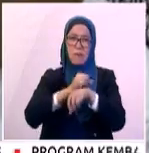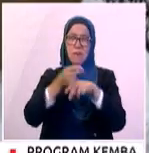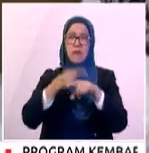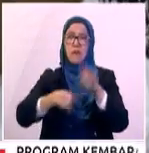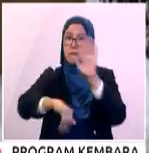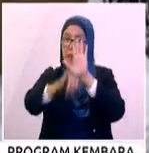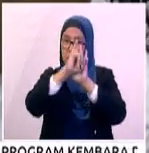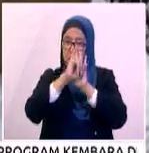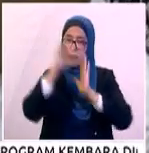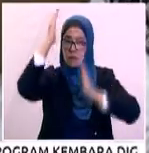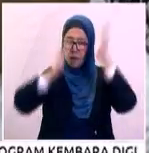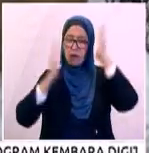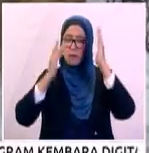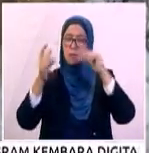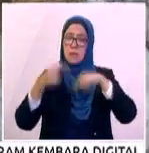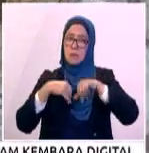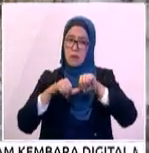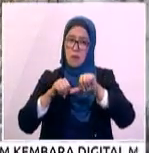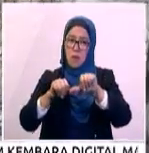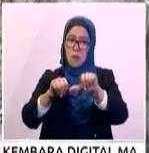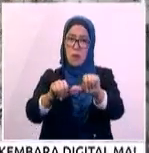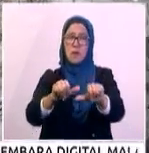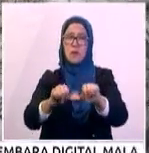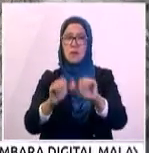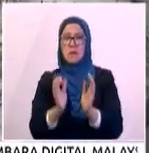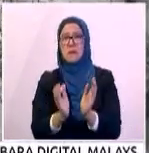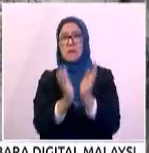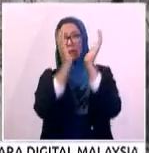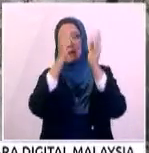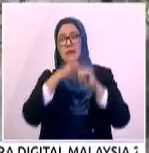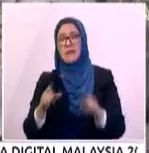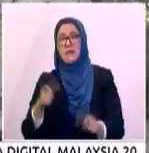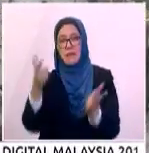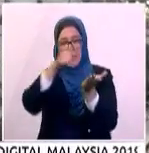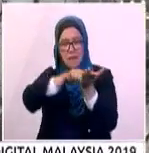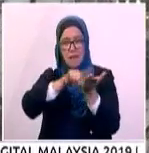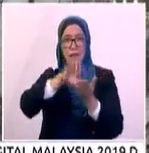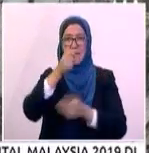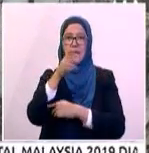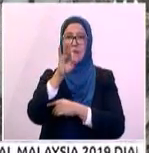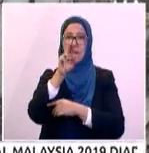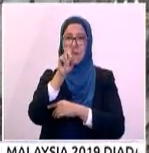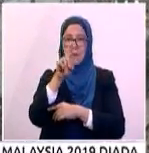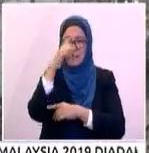dijulang tinggi. Laporan Syahril Sarapudin, Mekah Al-Mukarramah, RTM.